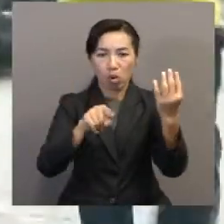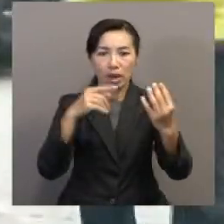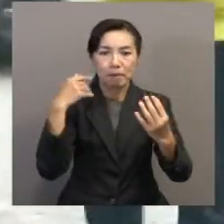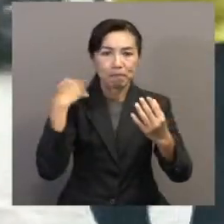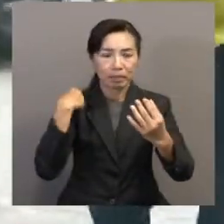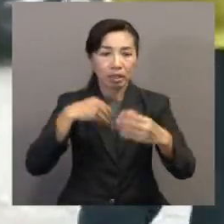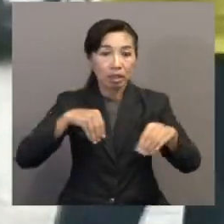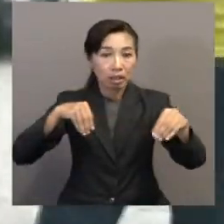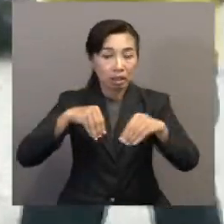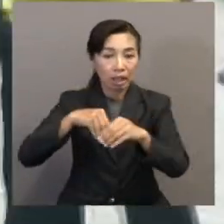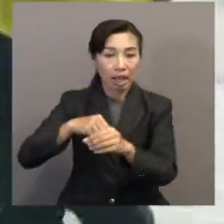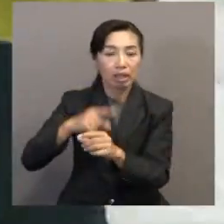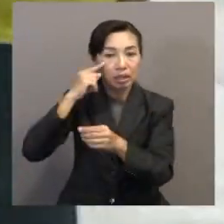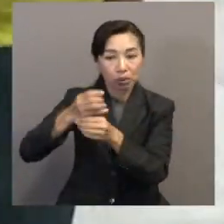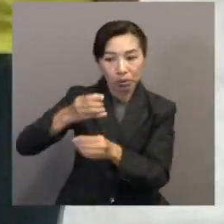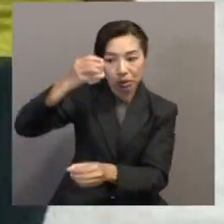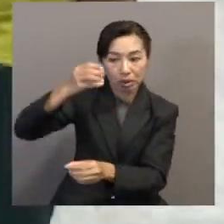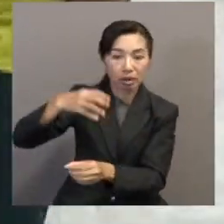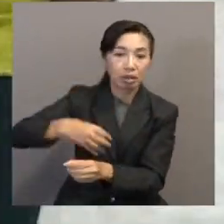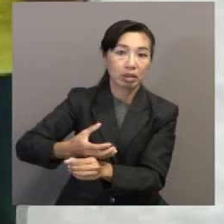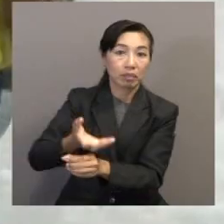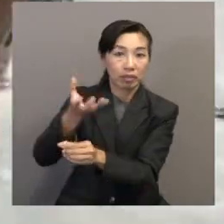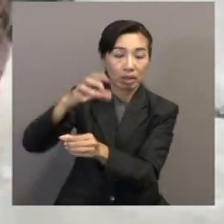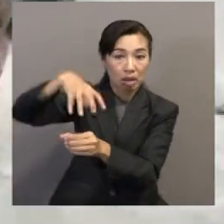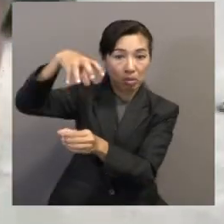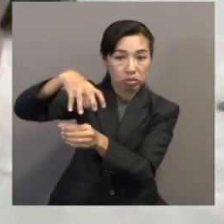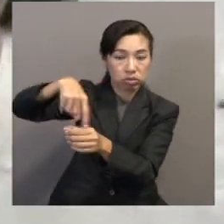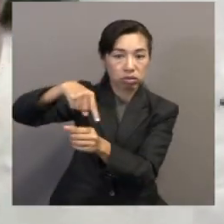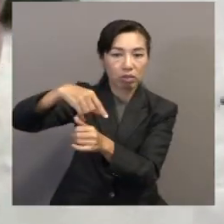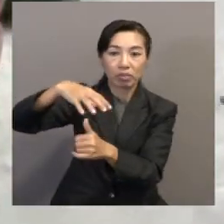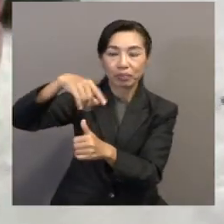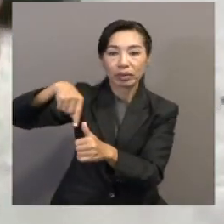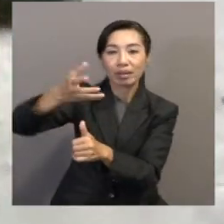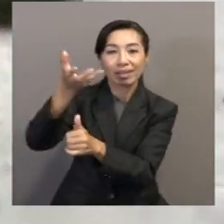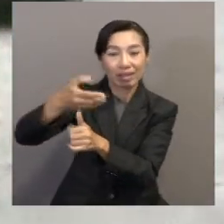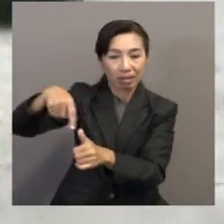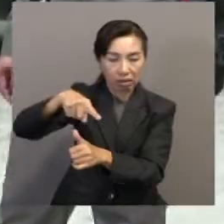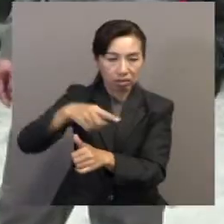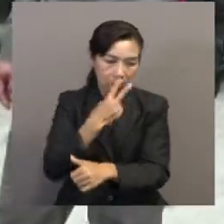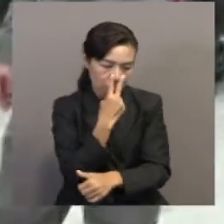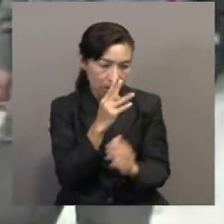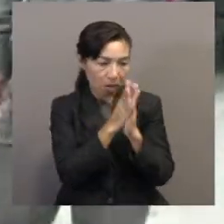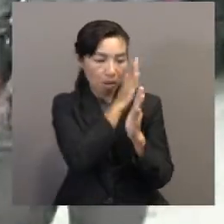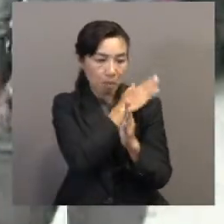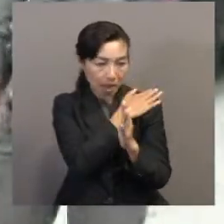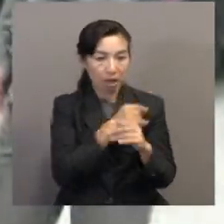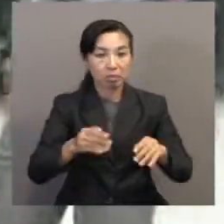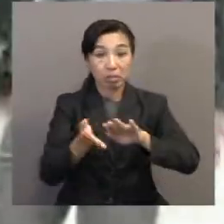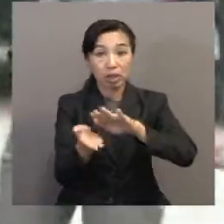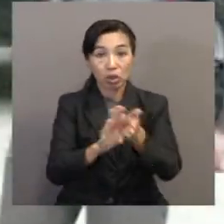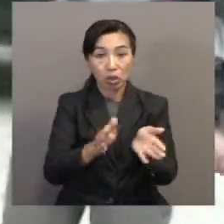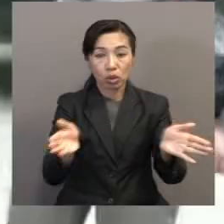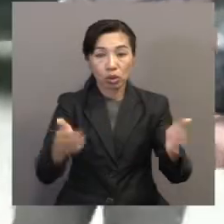ใกล้ๆกับศาลพระภูมิแล้วก็ศาลตายายพบพระสงฆ์ประมาณ20รูปก็กำลังเดินจงกรมกันอยู่รอบโลงศพนะครับ